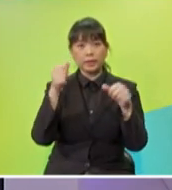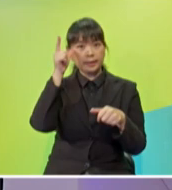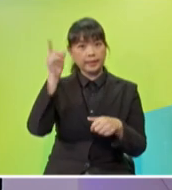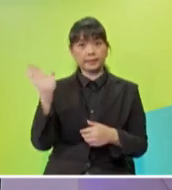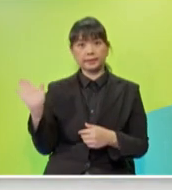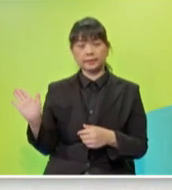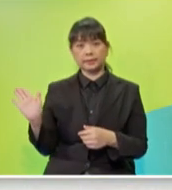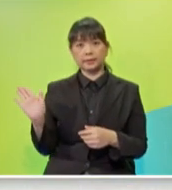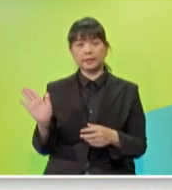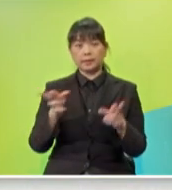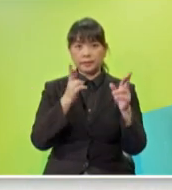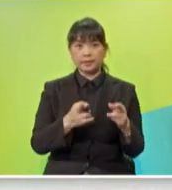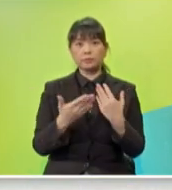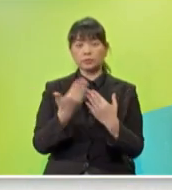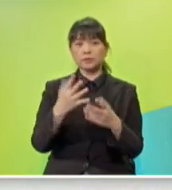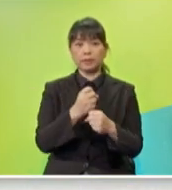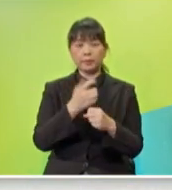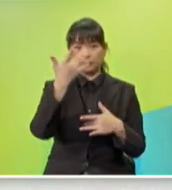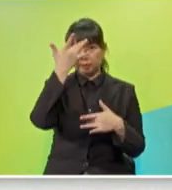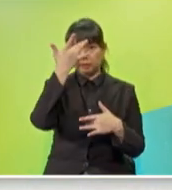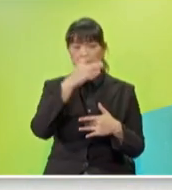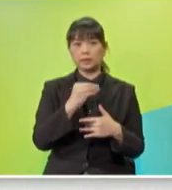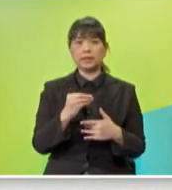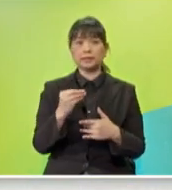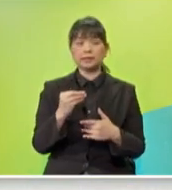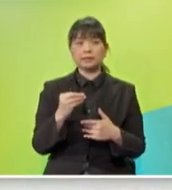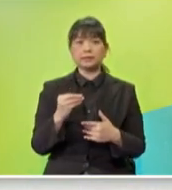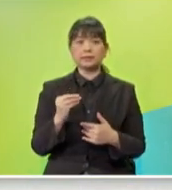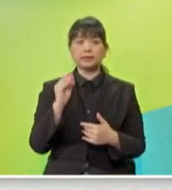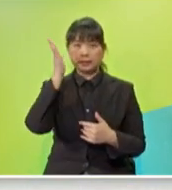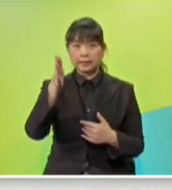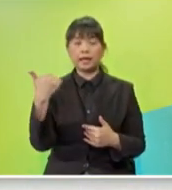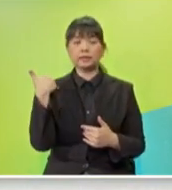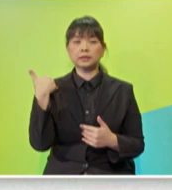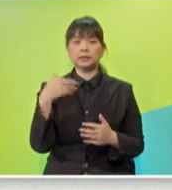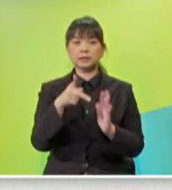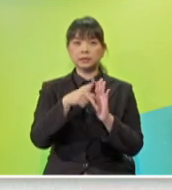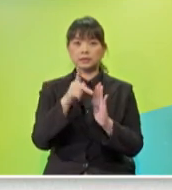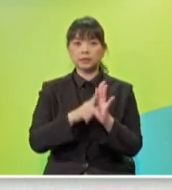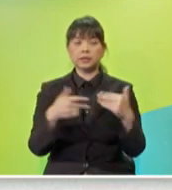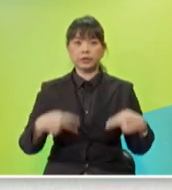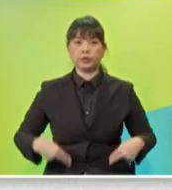mendapat penyakit dan akan mengalami kehidupan yang stres